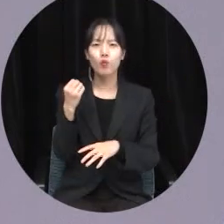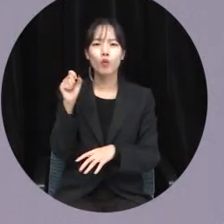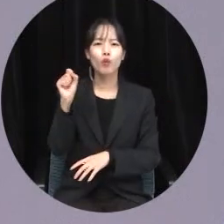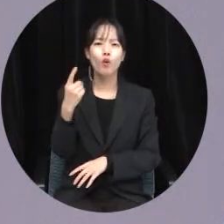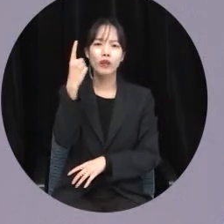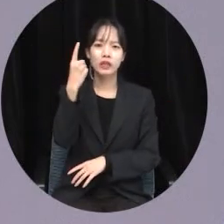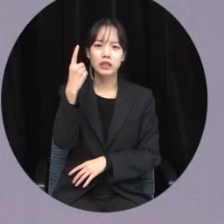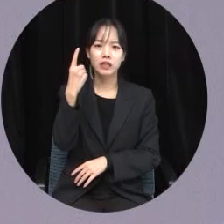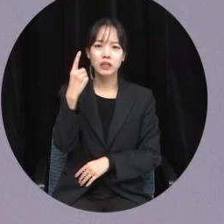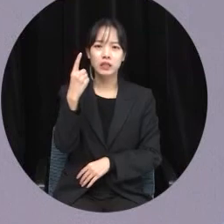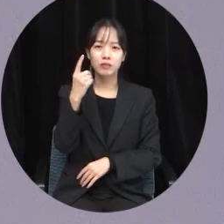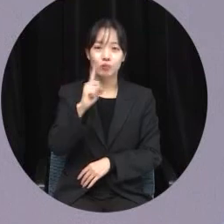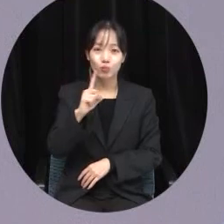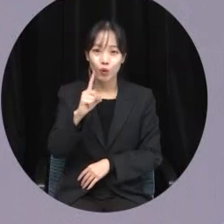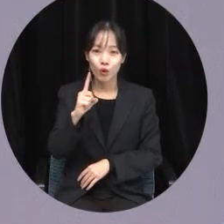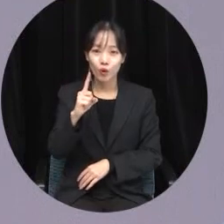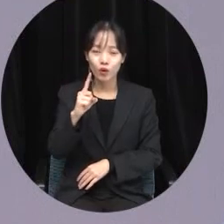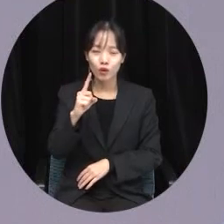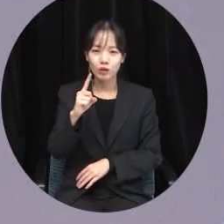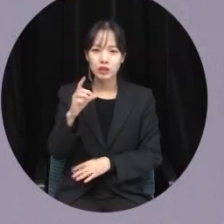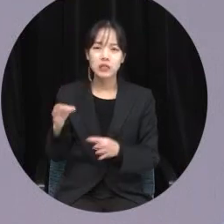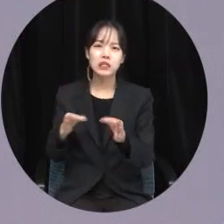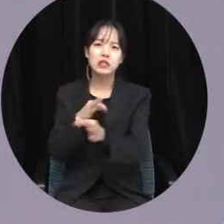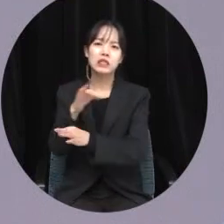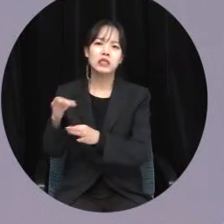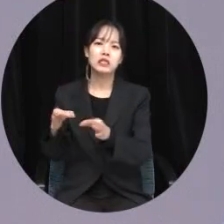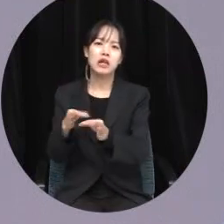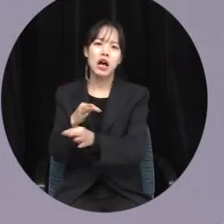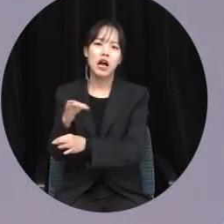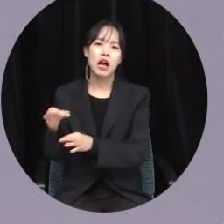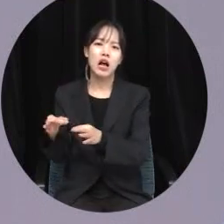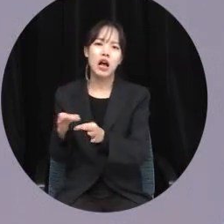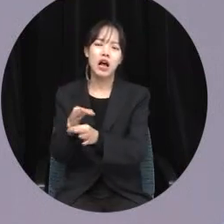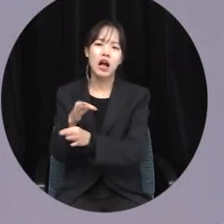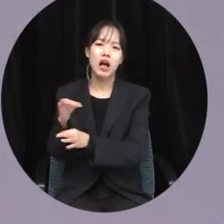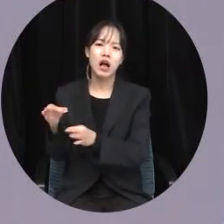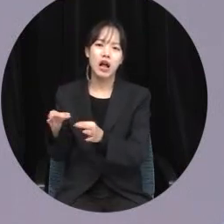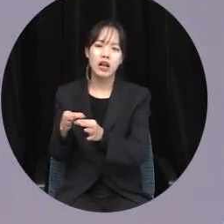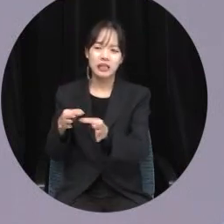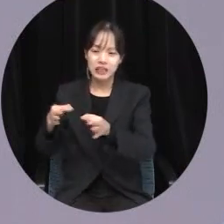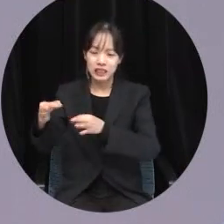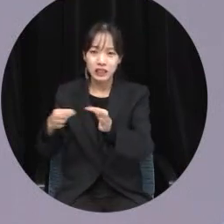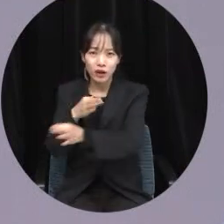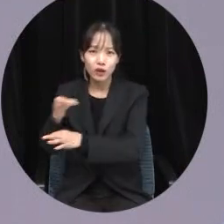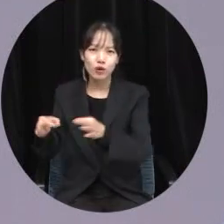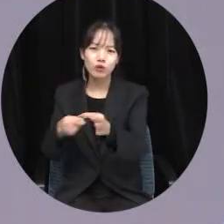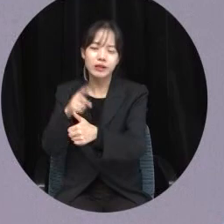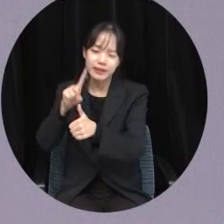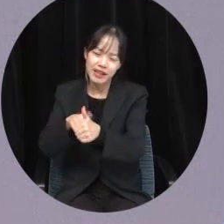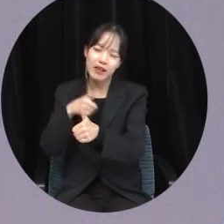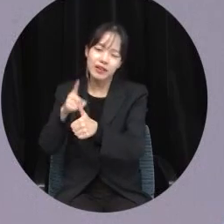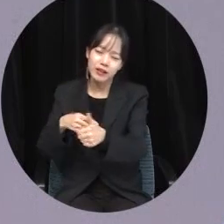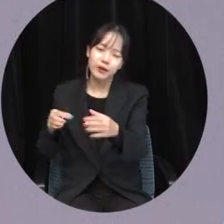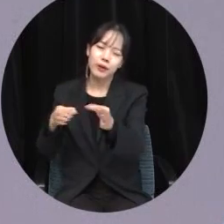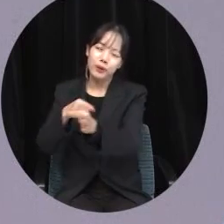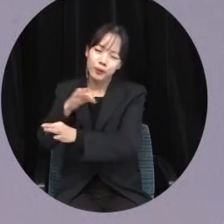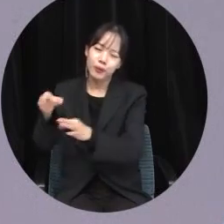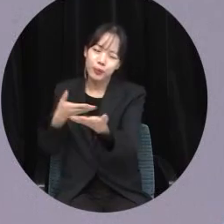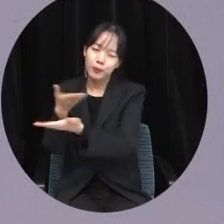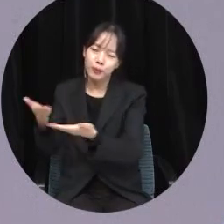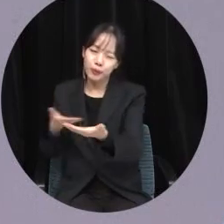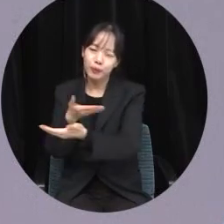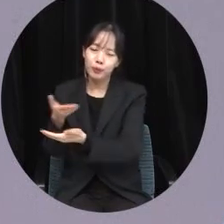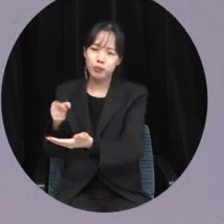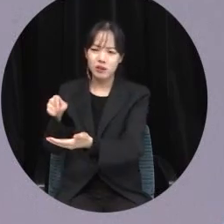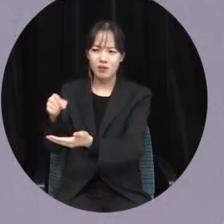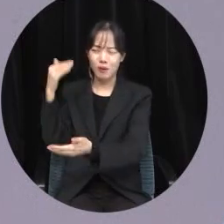되는 시장경제를 왜곡해서 시장경제의 흐름을 방해한 임대차 3법을 빨리